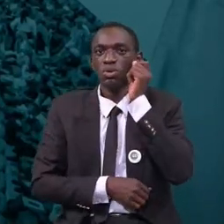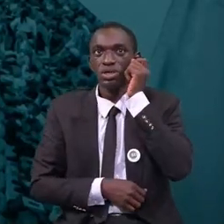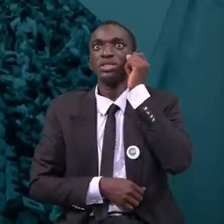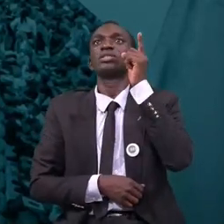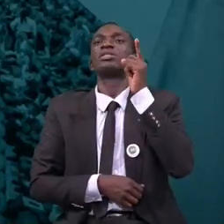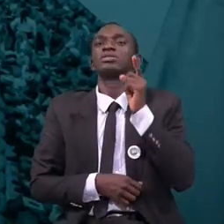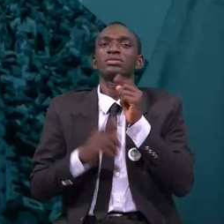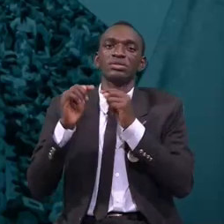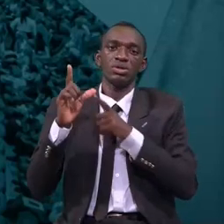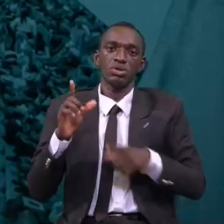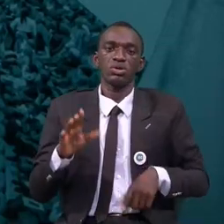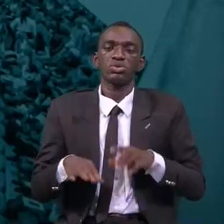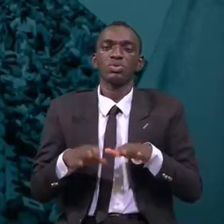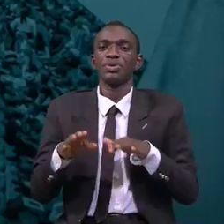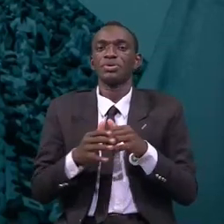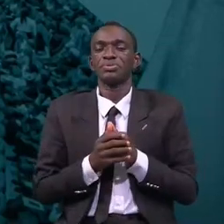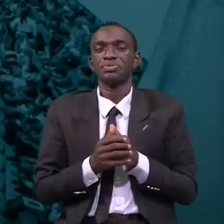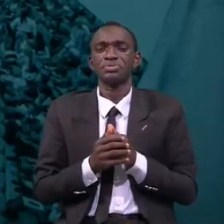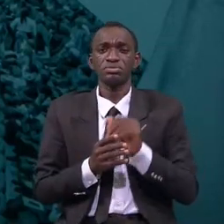er V